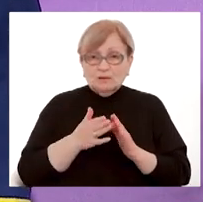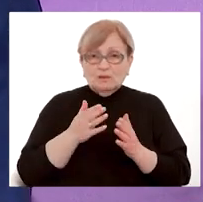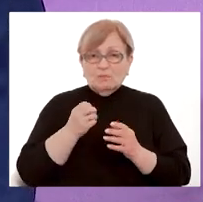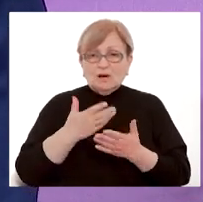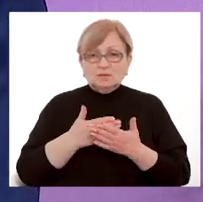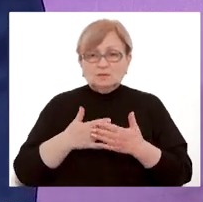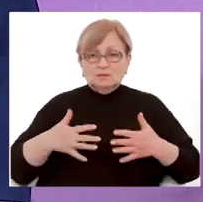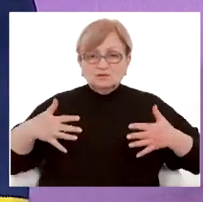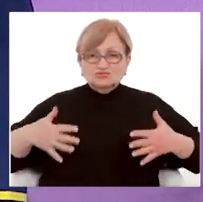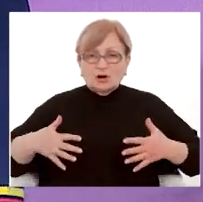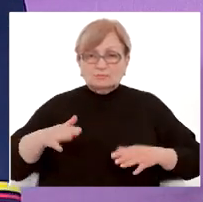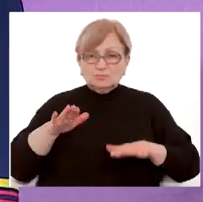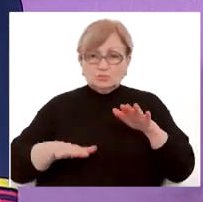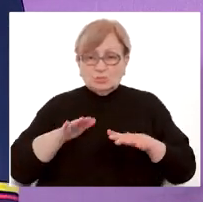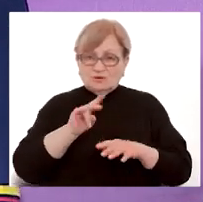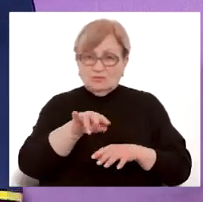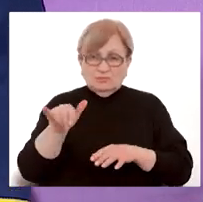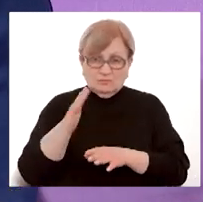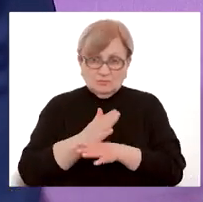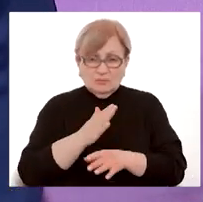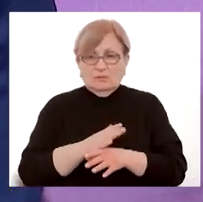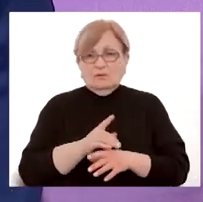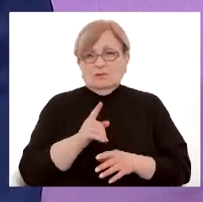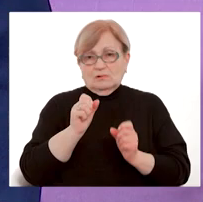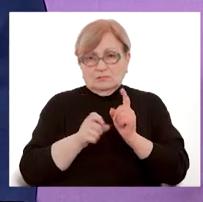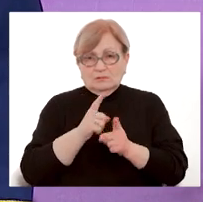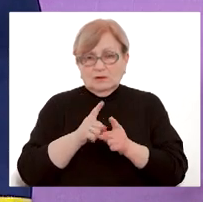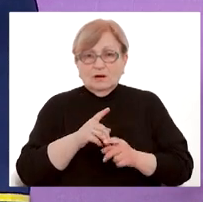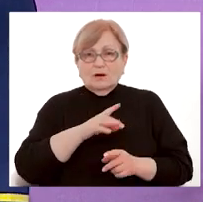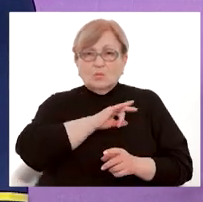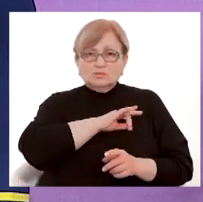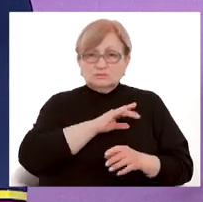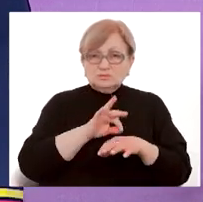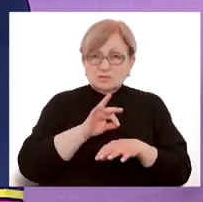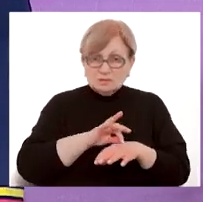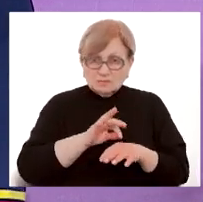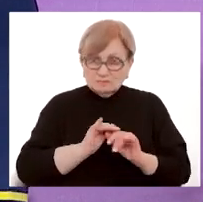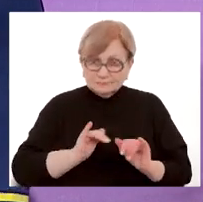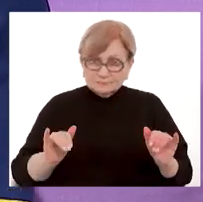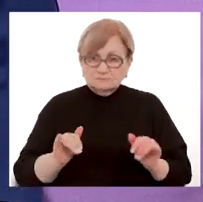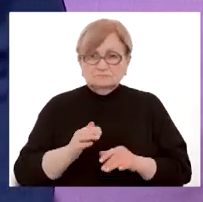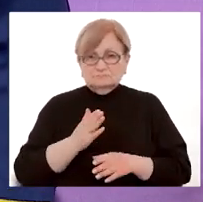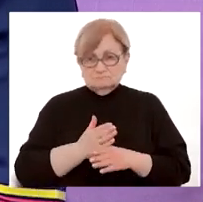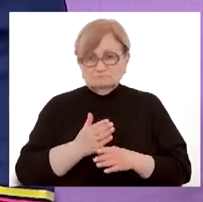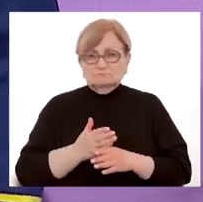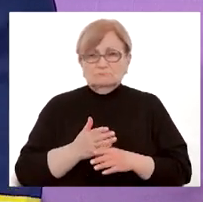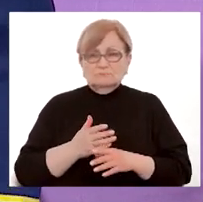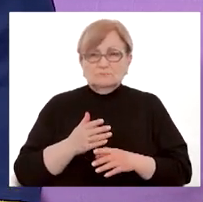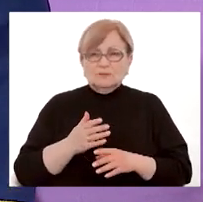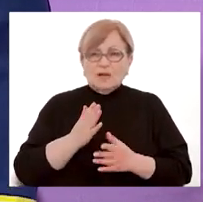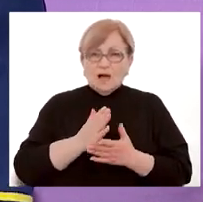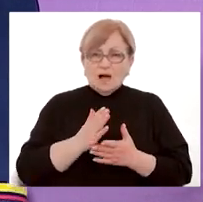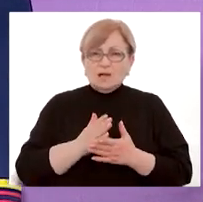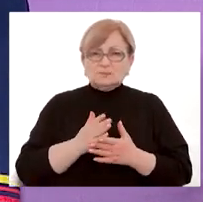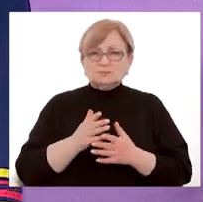ჭარბი წონა შეიძლება ვთქვათ ესეთი მაგალითი. ან ვთქვათ, რაღაცა გულ-სისხლძარღვთა ძარღვთა დაავადებები არის ასევე.